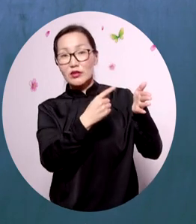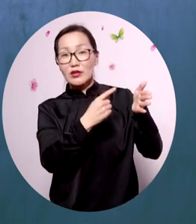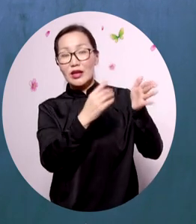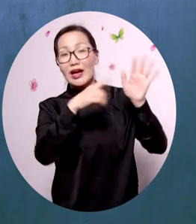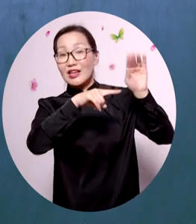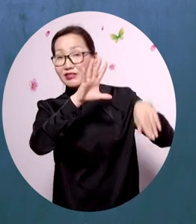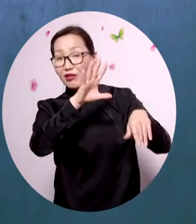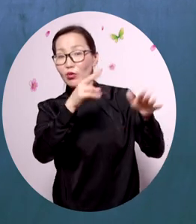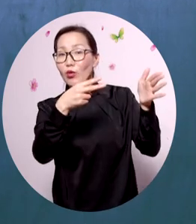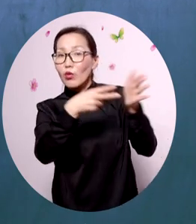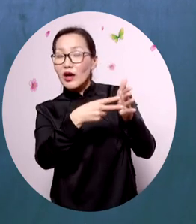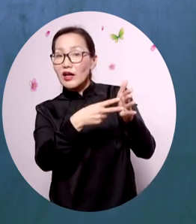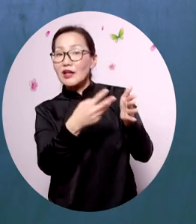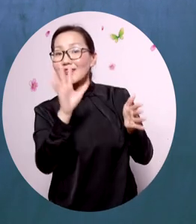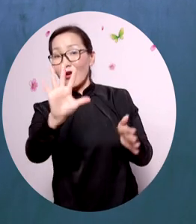1115-ыг 5 хуваа.